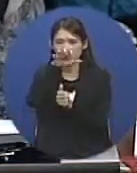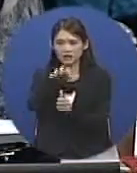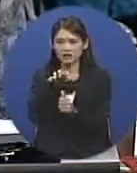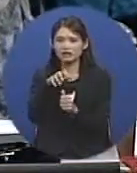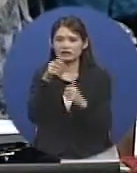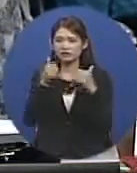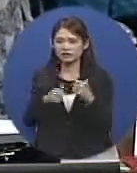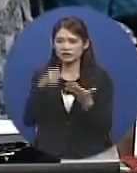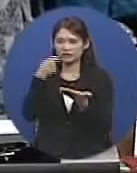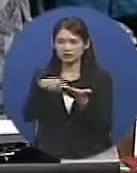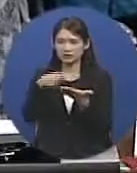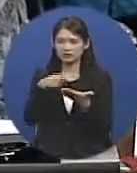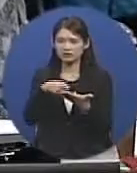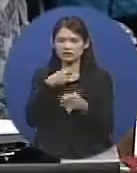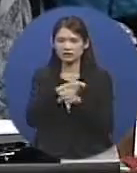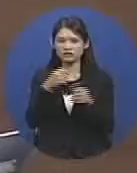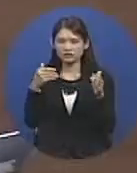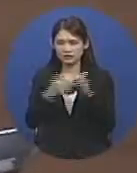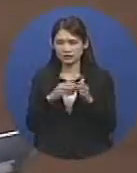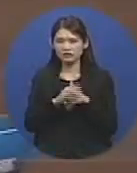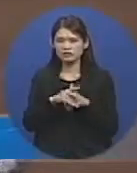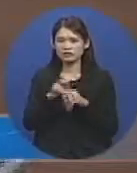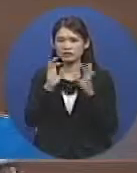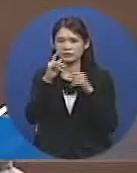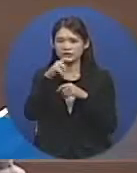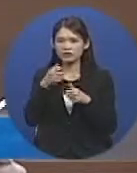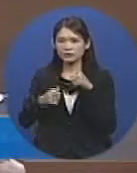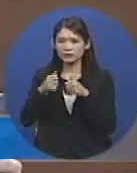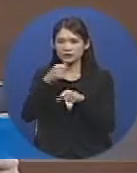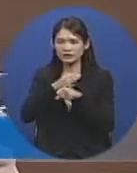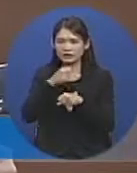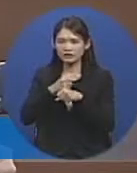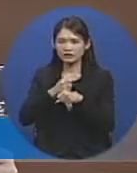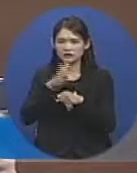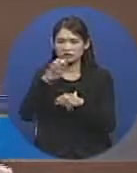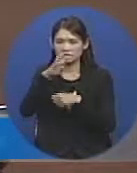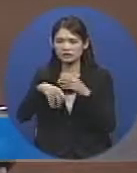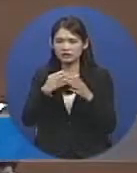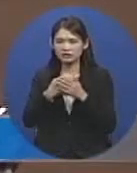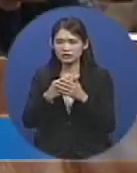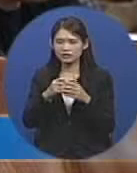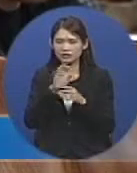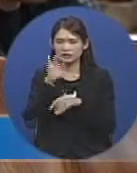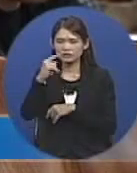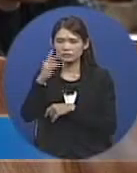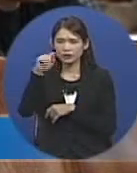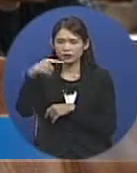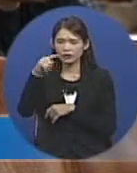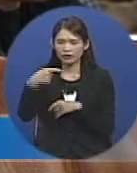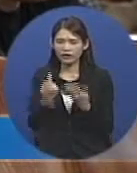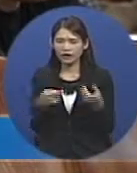겁니다. 지난 29일 개최된 형제복지원 국민재판은 사법연수원 44기 인권법학회